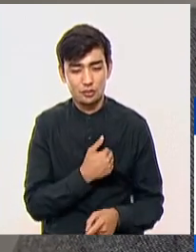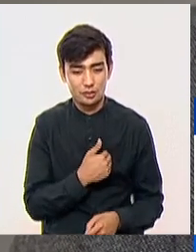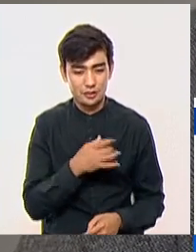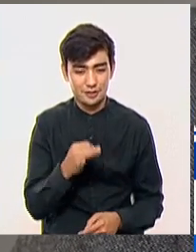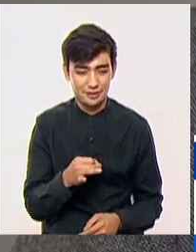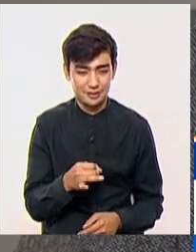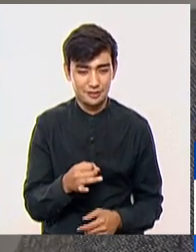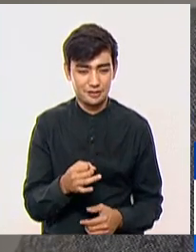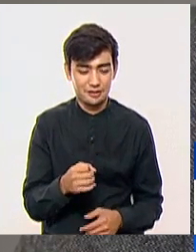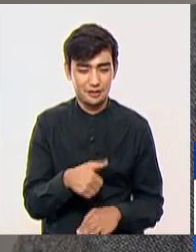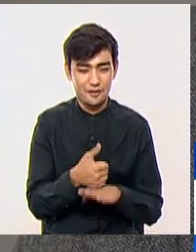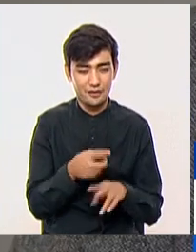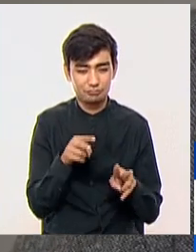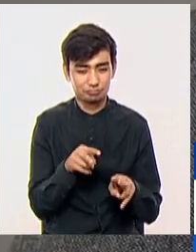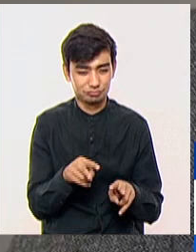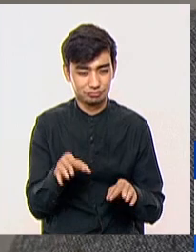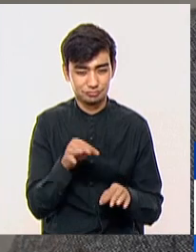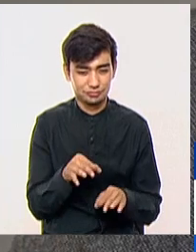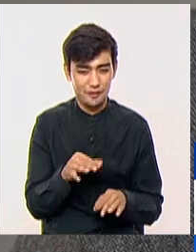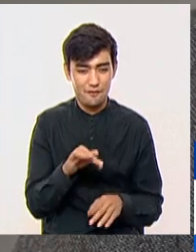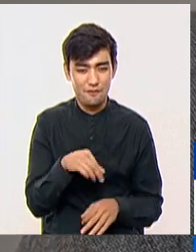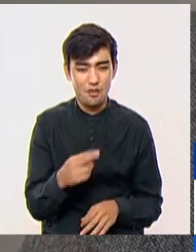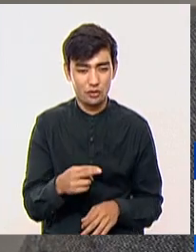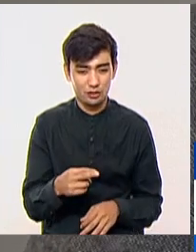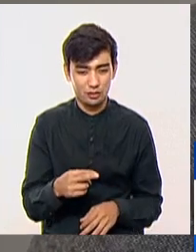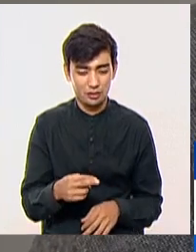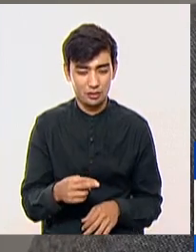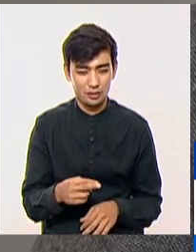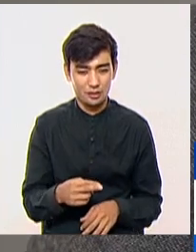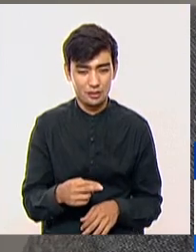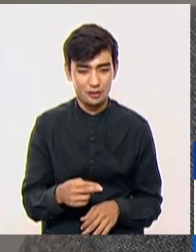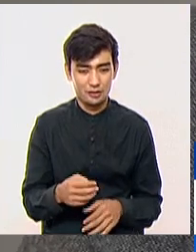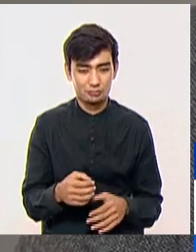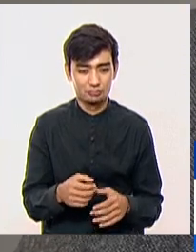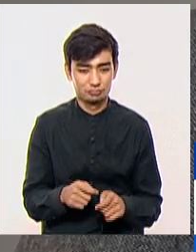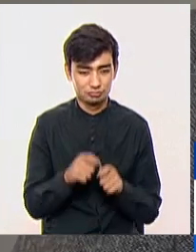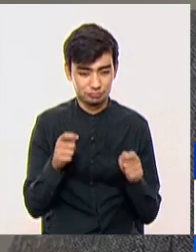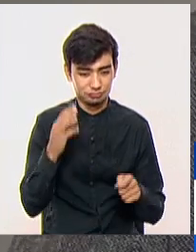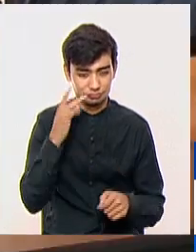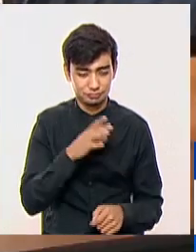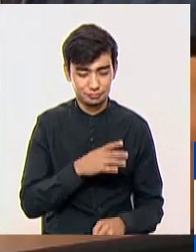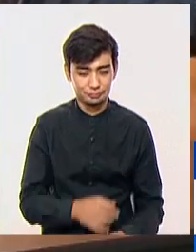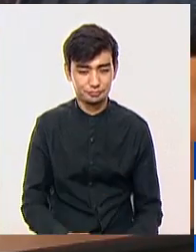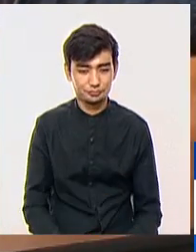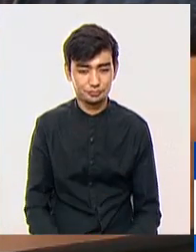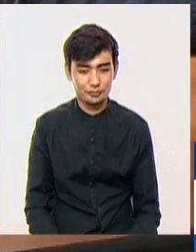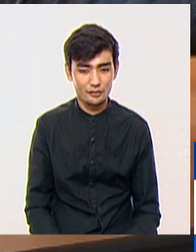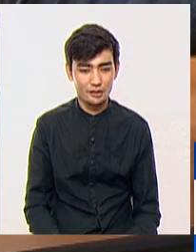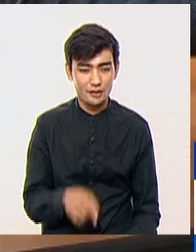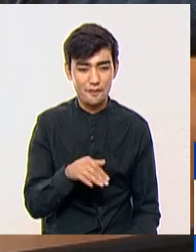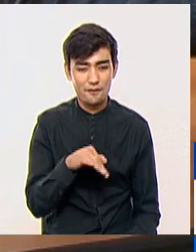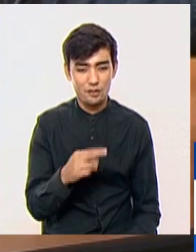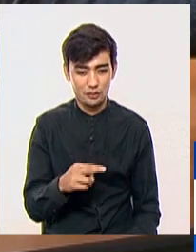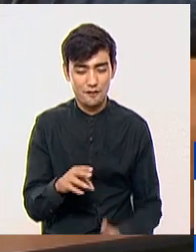тәуелсіз жалпы бақылаушылар фондын яғни ұйымын құруды жөн көрдік. Қор биылғы